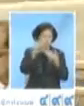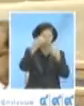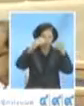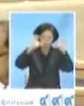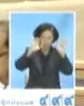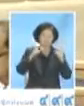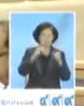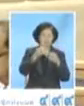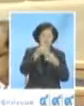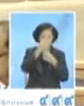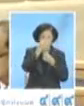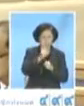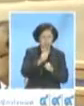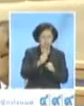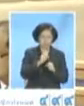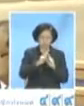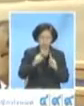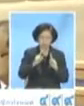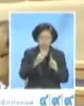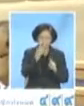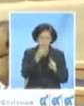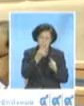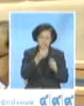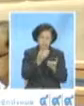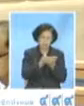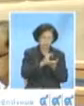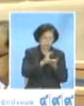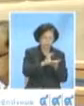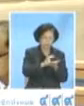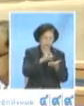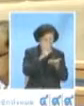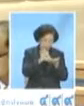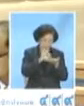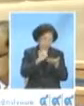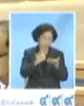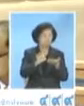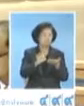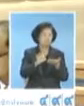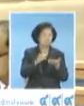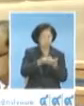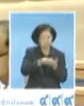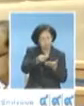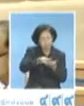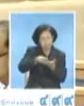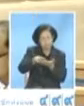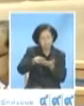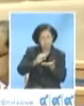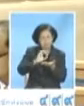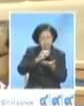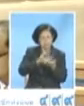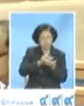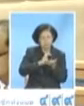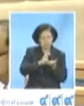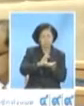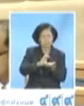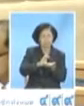าดูในงบประมาณนะครับรายละเอียดในงบประมาณซึ่งรัฐบาลได้เขียนไว้นะครับตั้งจ่ายงบประมาณเหล่านี้นะครับส่วนใหญ่จะไปเกี่ยว